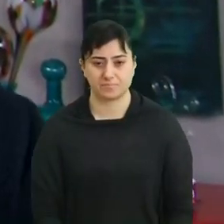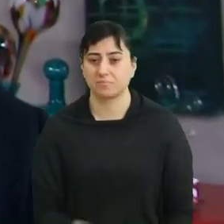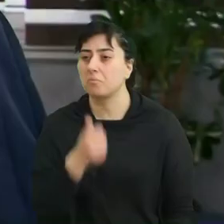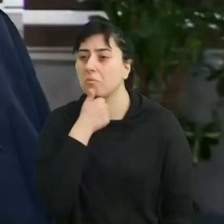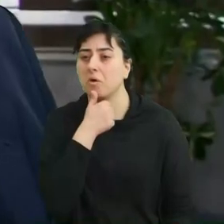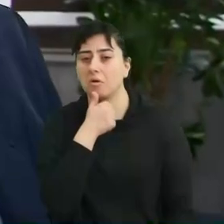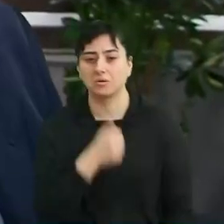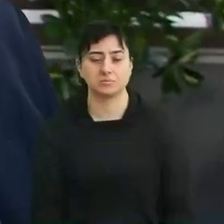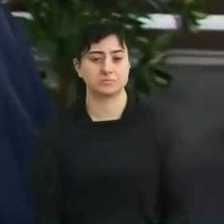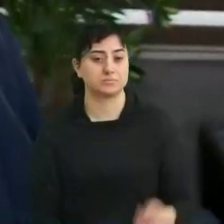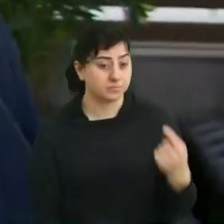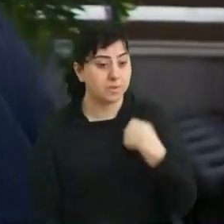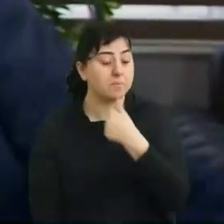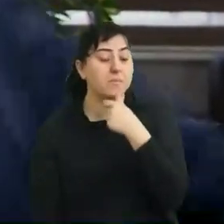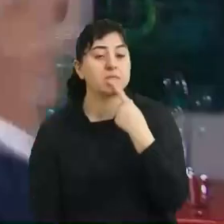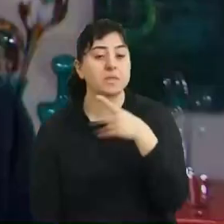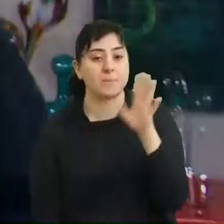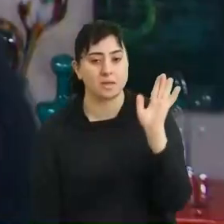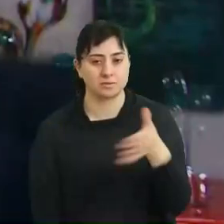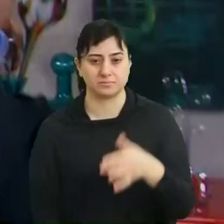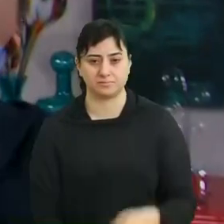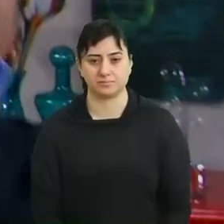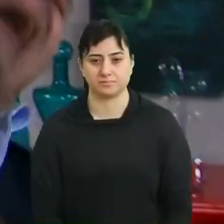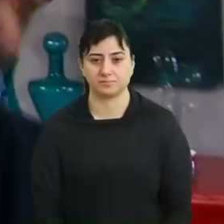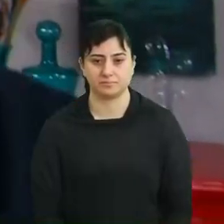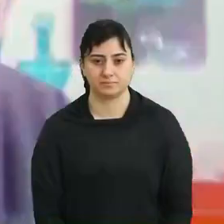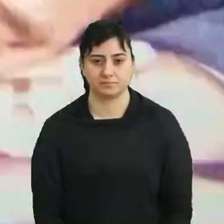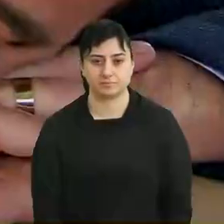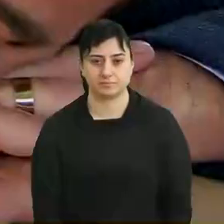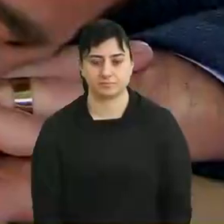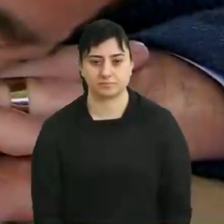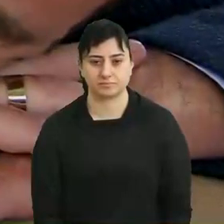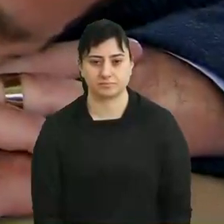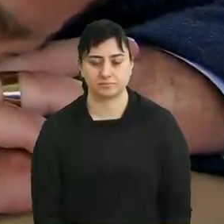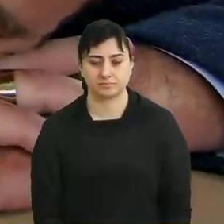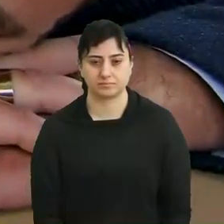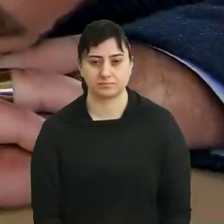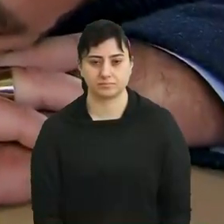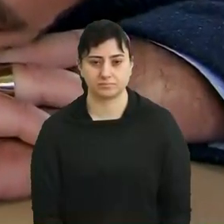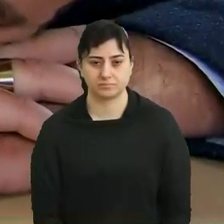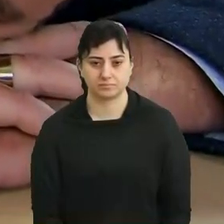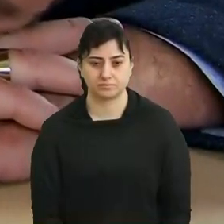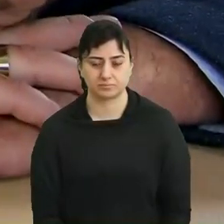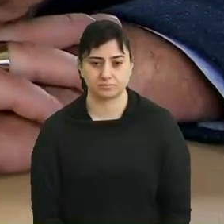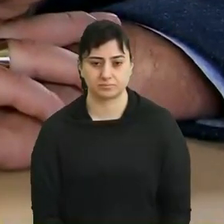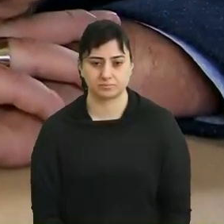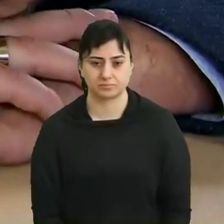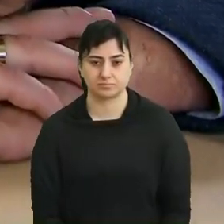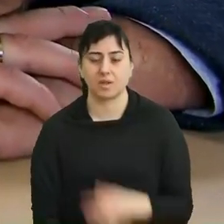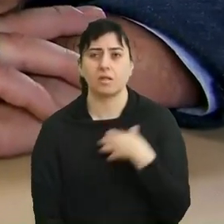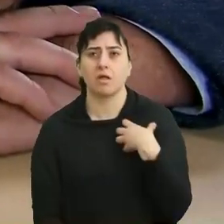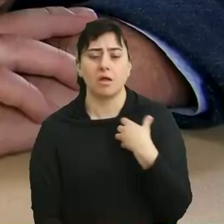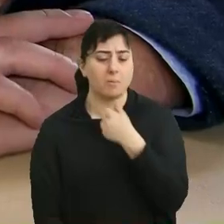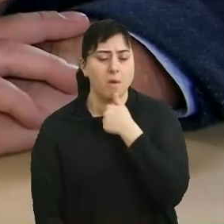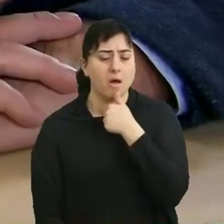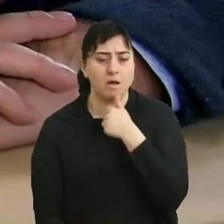Baba. Bana baba deme dedim sana. Anne. Kafayı masaya baba. Koymuş uyuyor. Anne